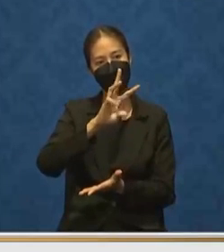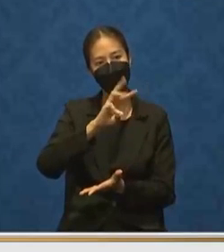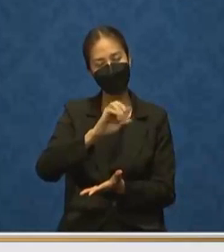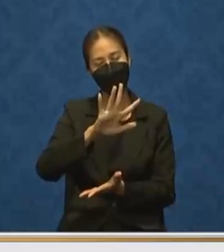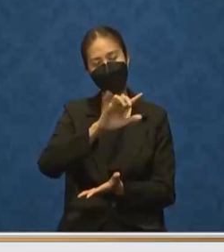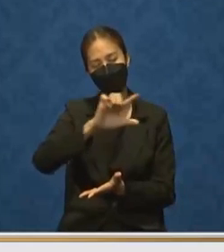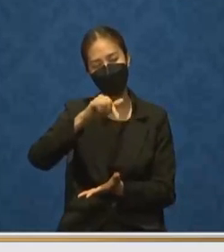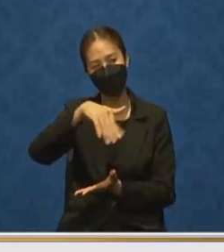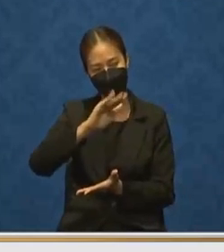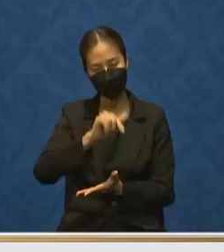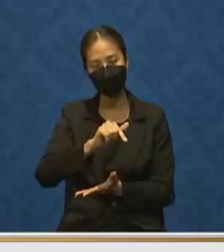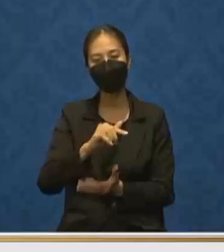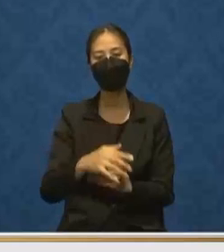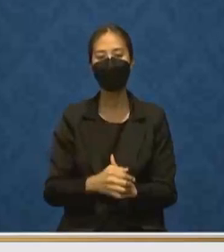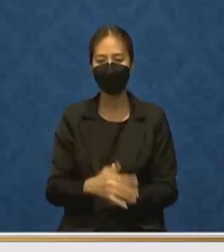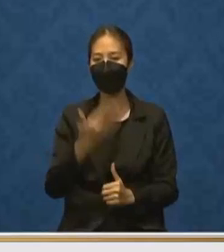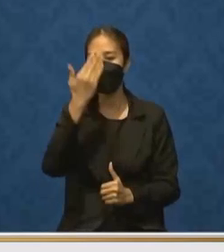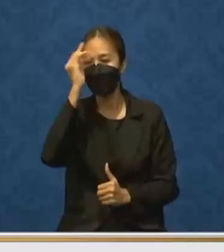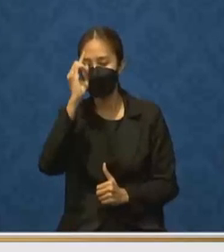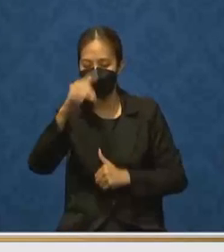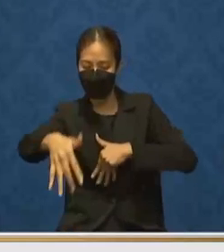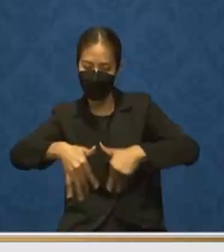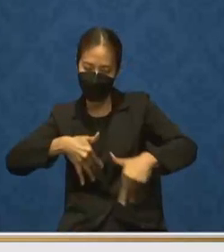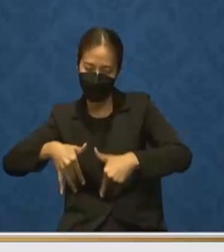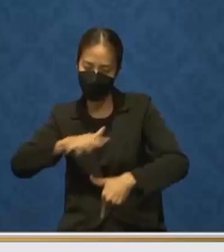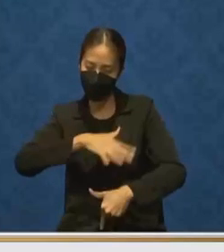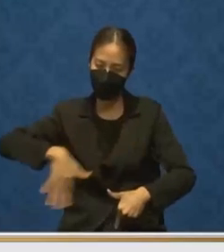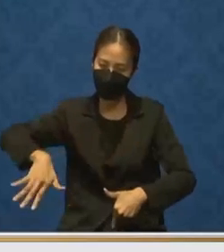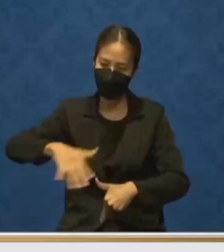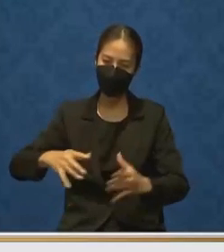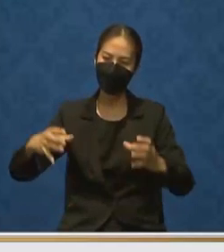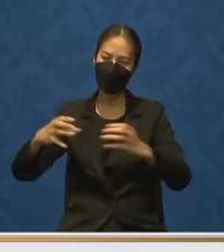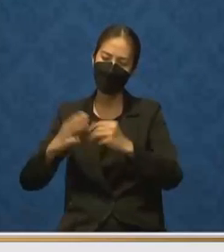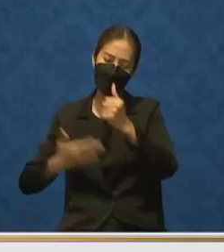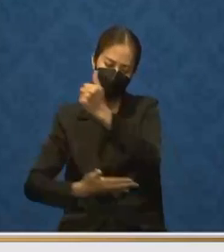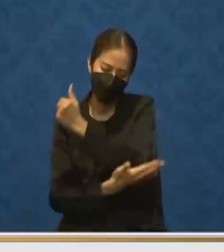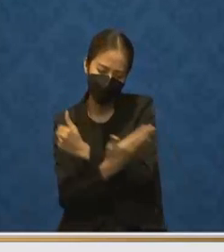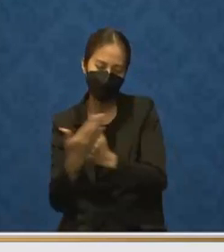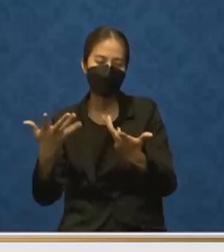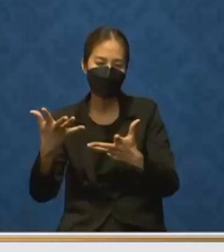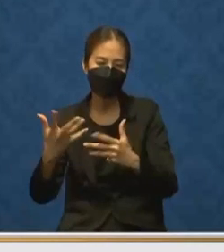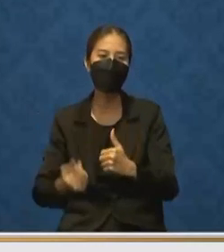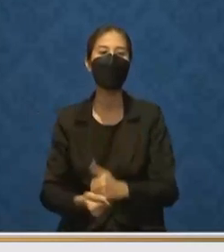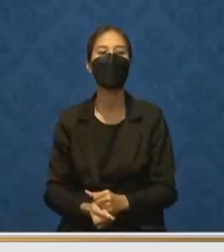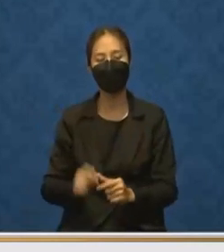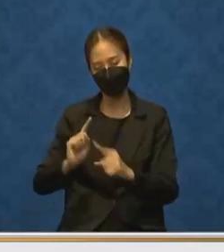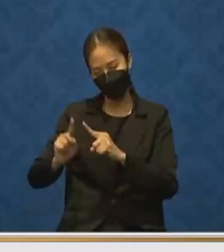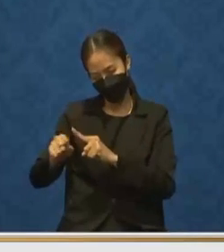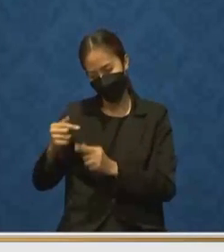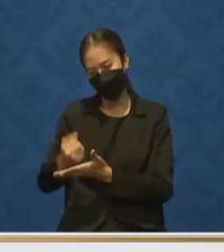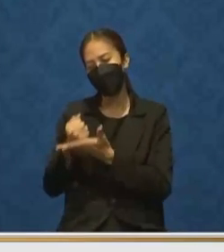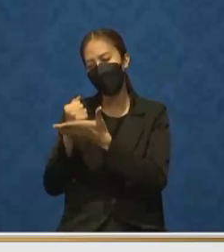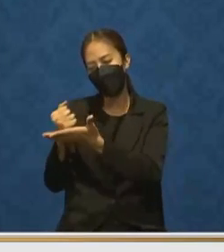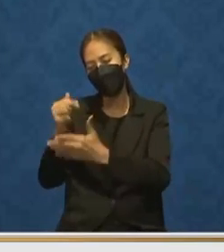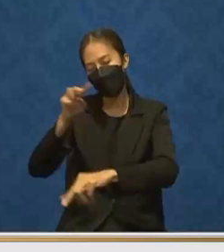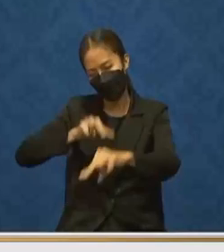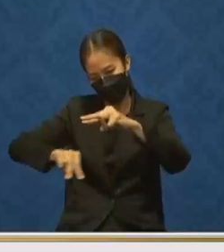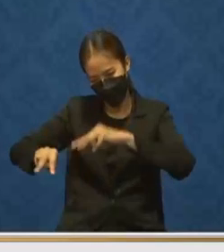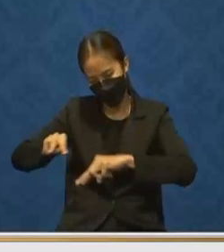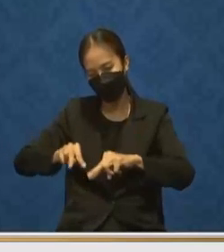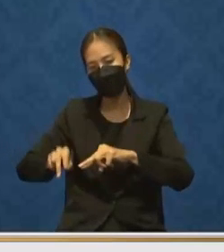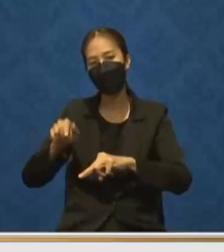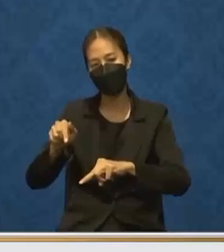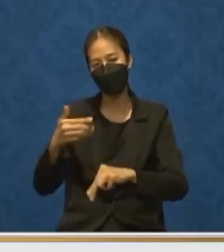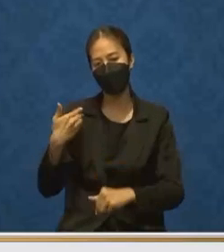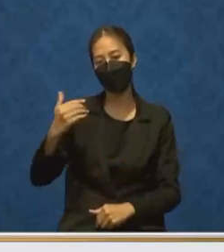269,465.2 ล้านบาทเพื่อให้ประชาชนทุกคนโดยเฉพาะกลุ่มด้อยโอกาสและกลุ่มเปราะบางได้รับการคุ้มครองมีหลักประกันทางสังคมและส